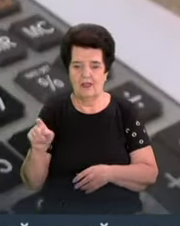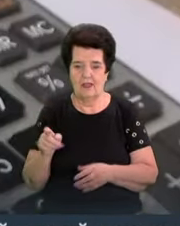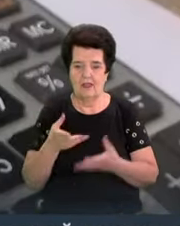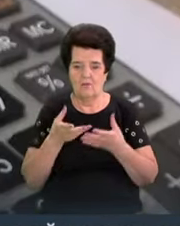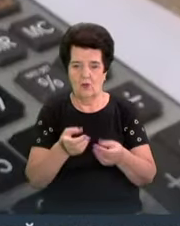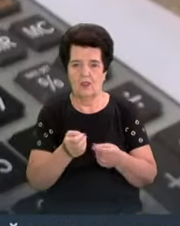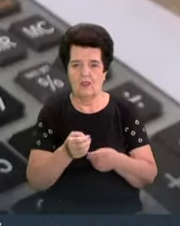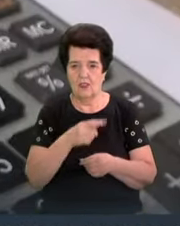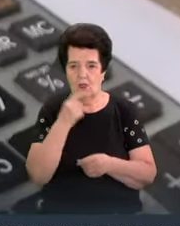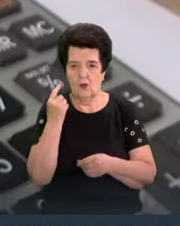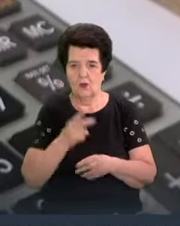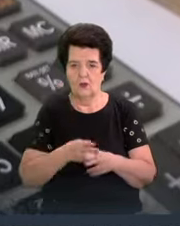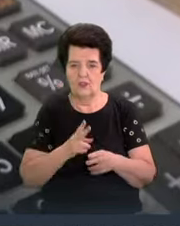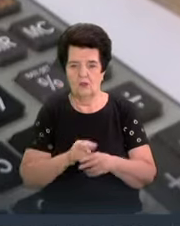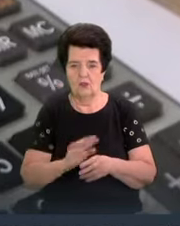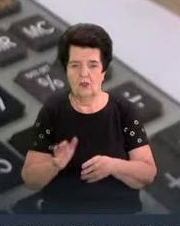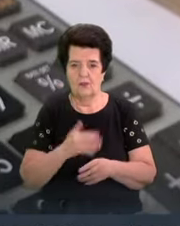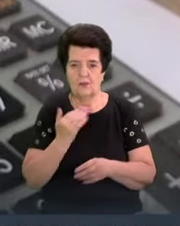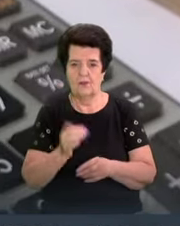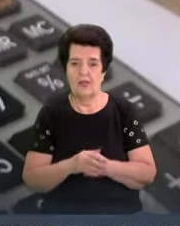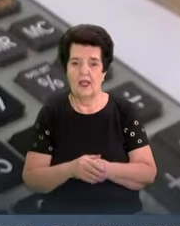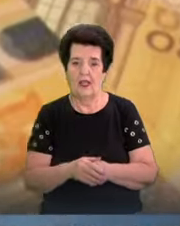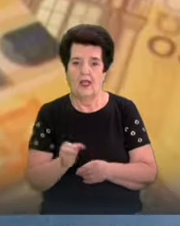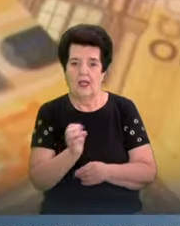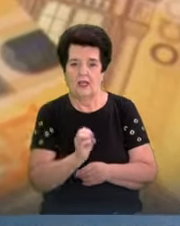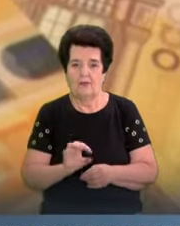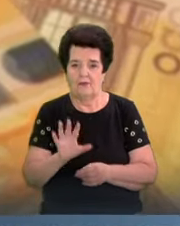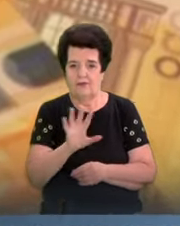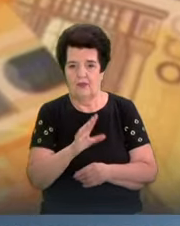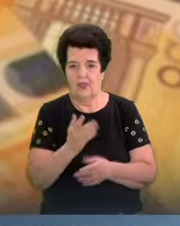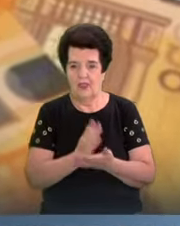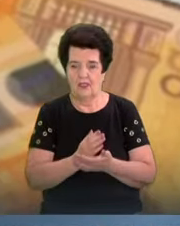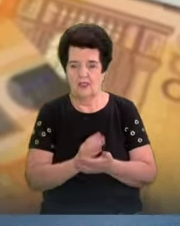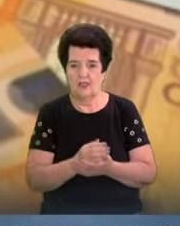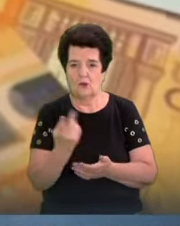Pachetul financiar în valoare de 10 milioane de euro este în vigoare în perioada